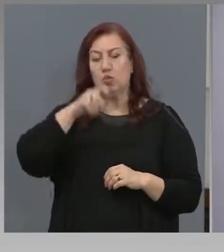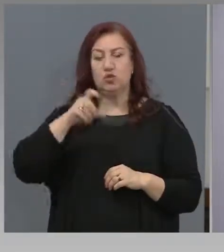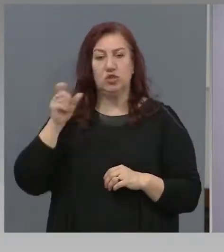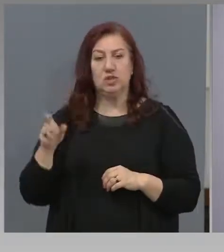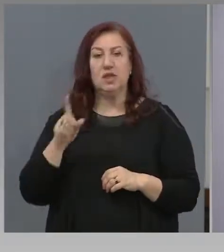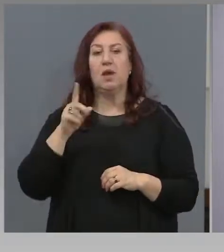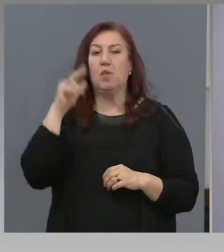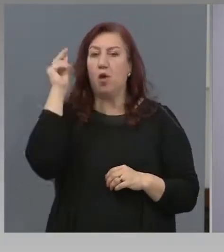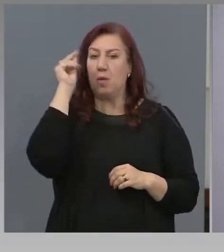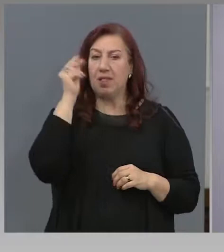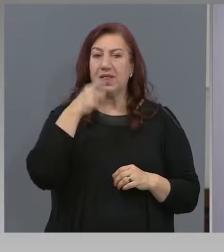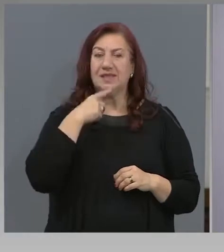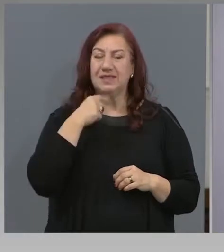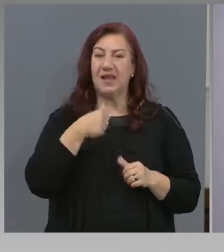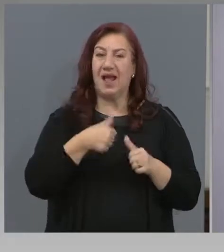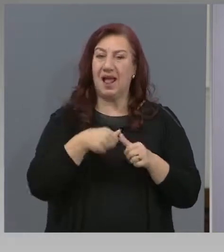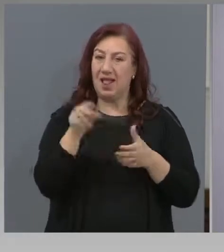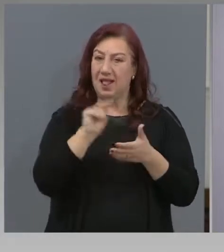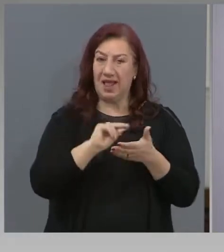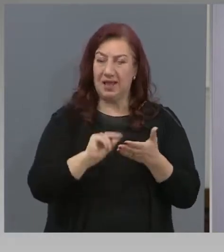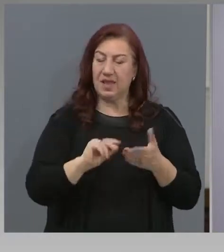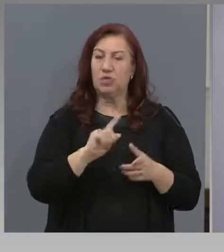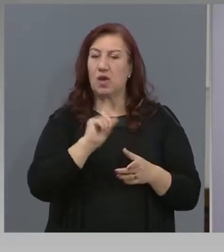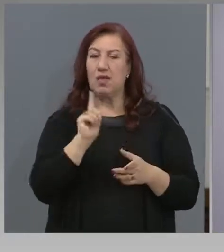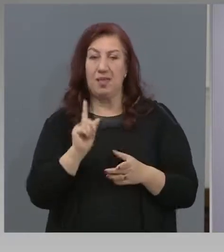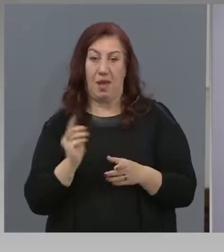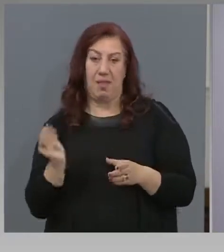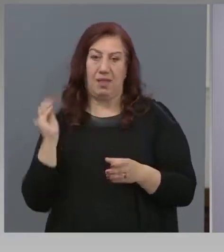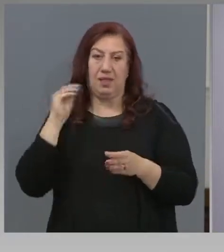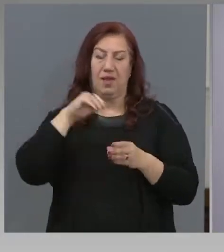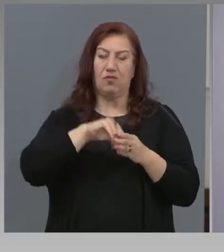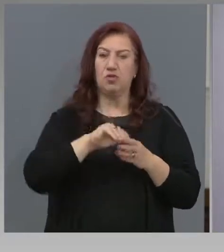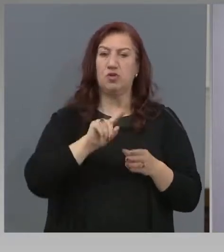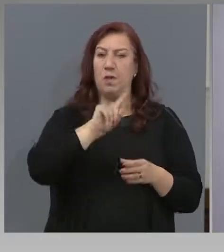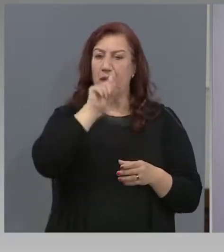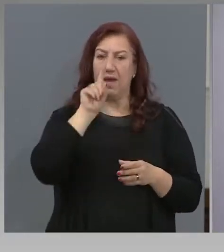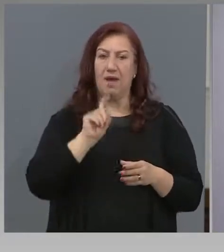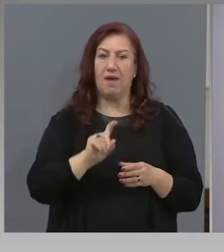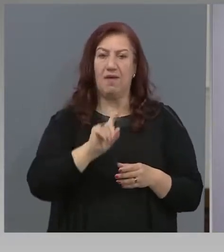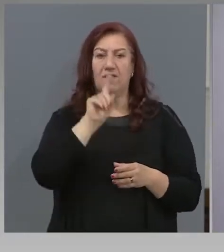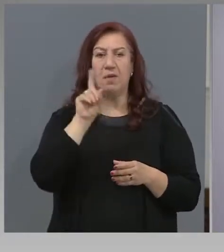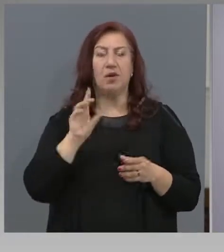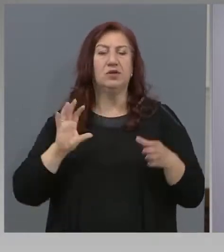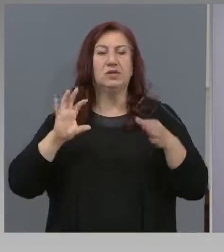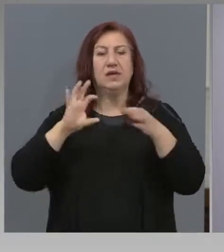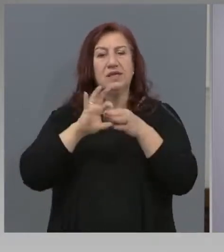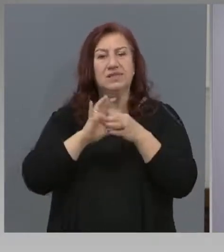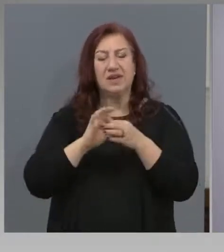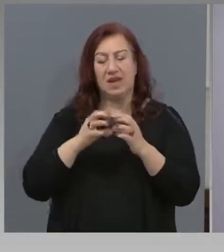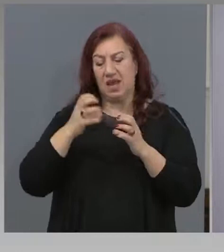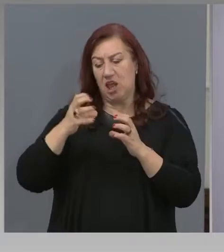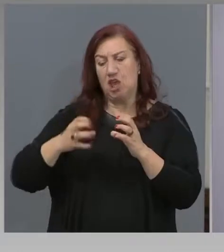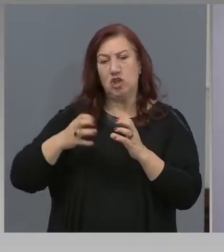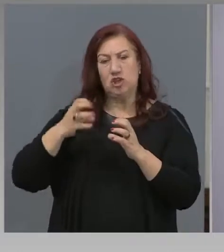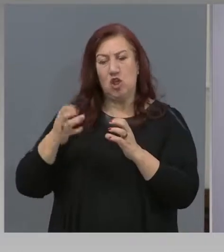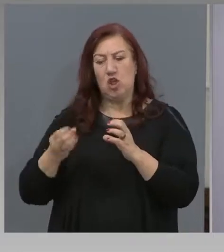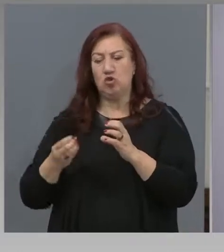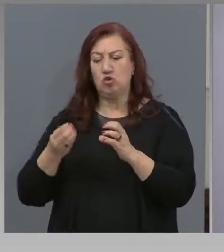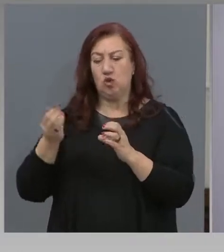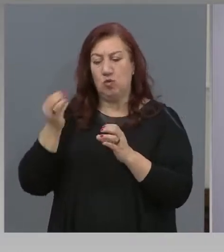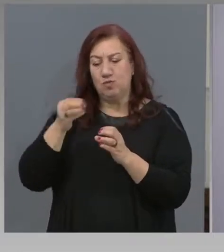по български език и литература, няма да се включват въпроси, а е общо свързани с сложно съставно и сложно смесено изречение,